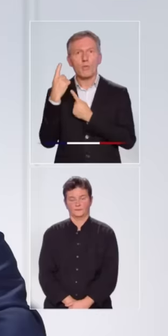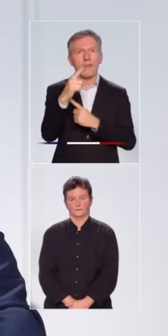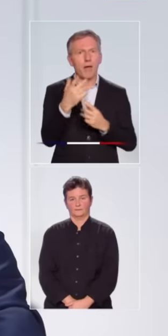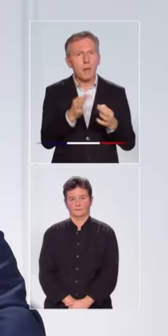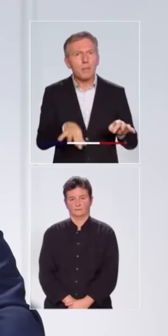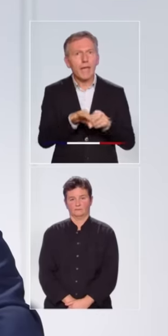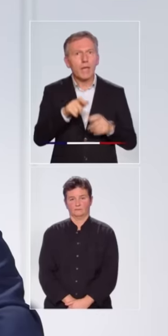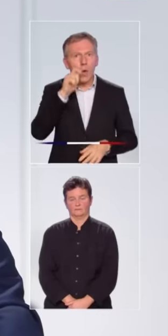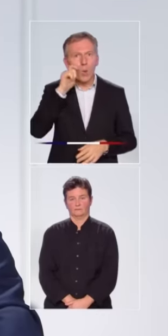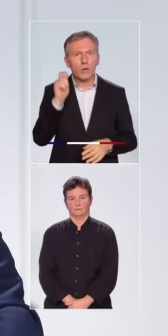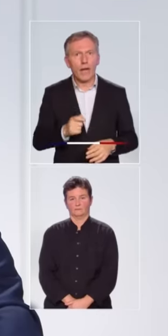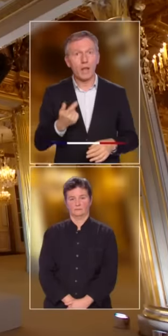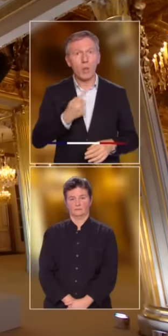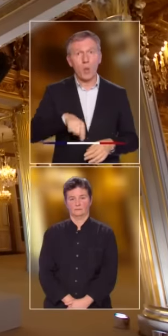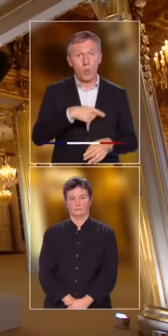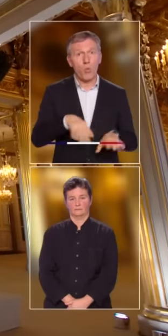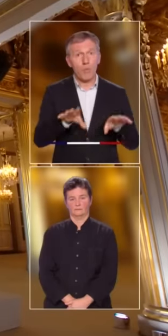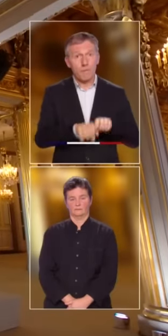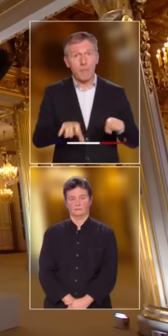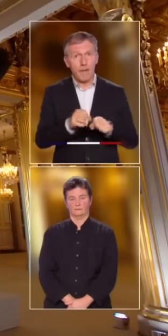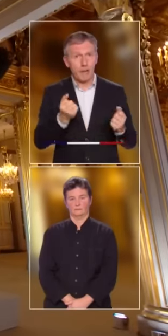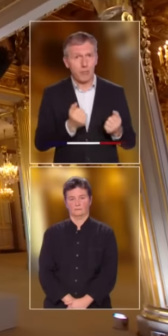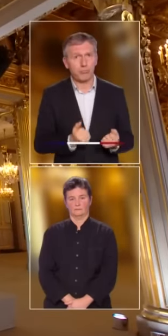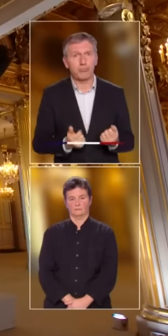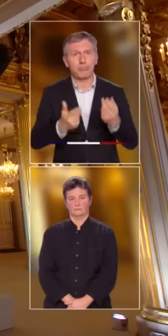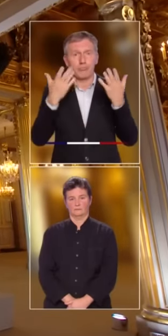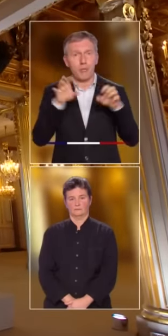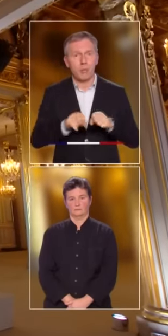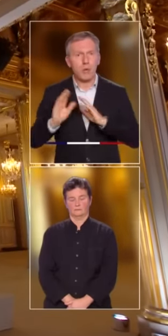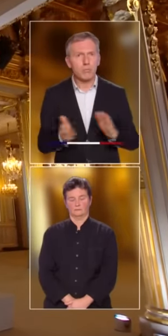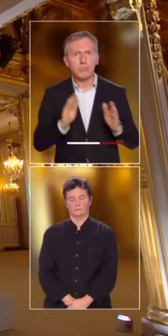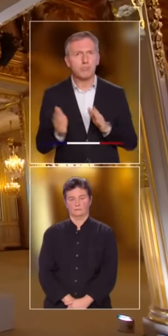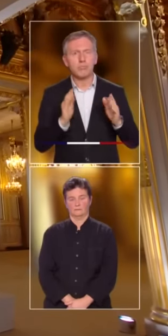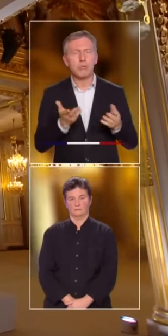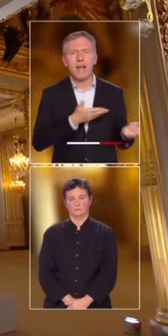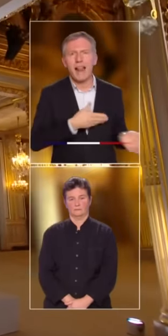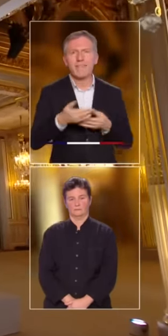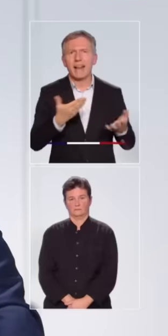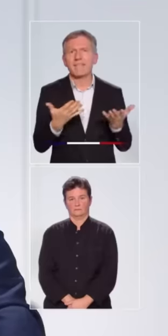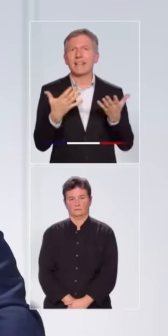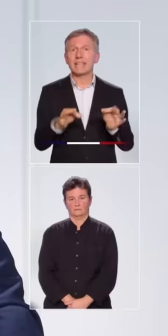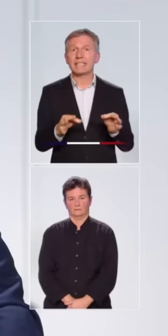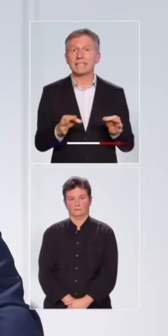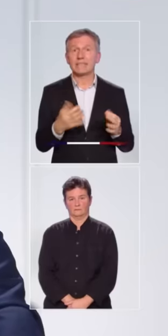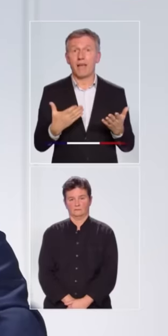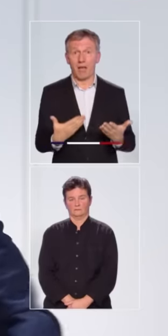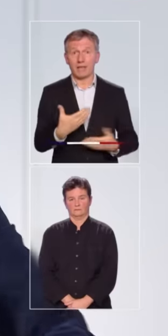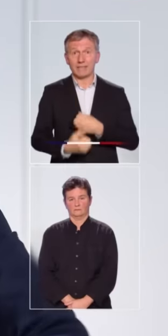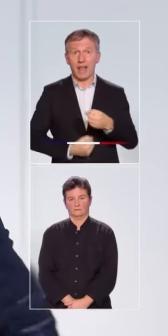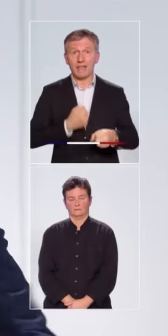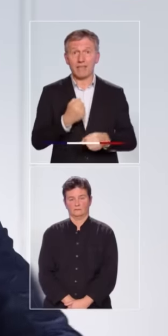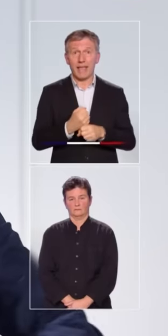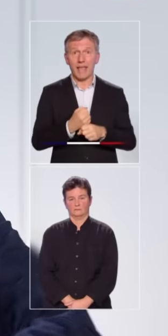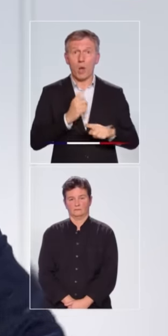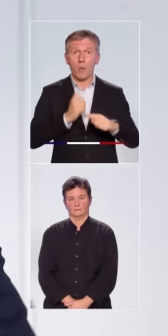l'Ukraine, nous avons multiplié leur production. Et là où nous avons livré quelques dizaines depuis le début du conflit, cette année, parce que nous